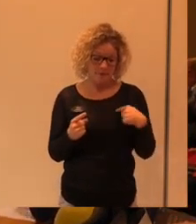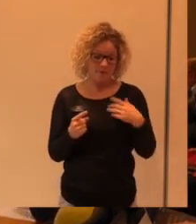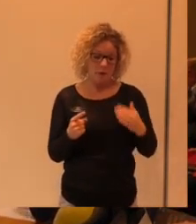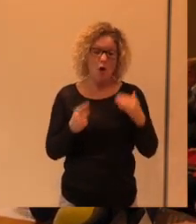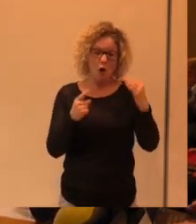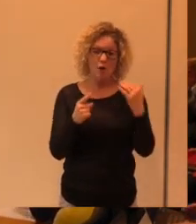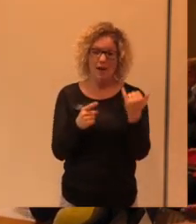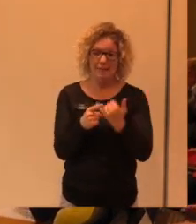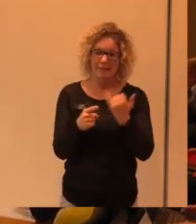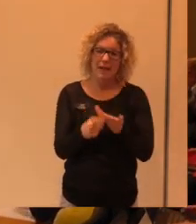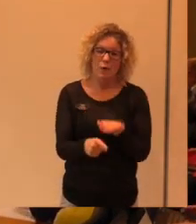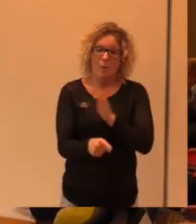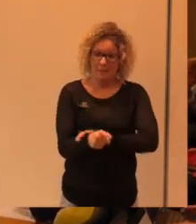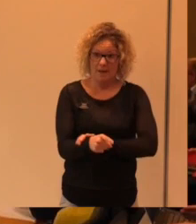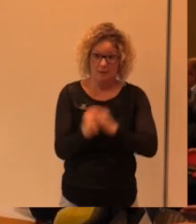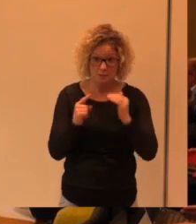den interna kompetensen.